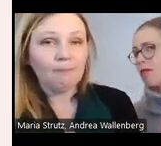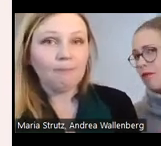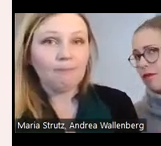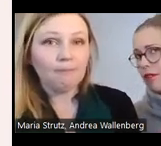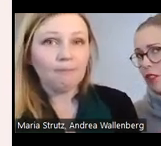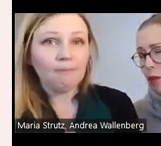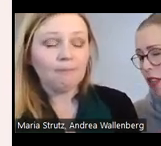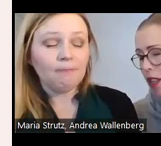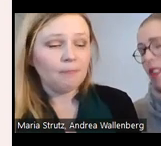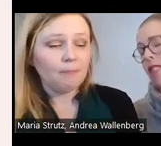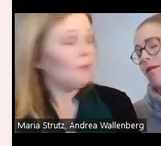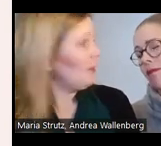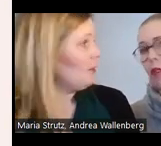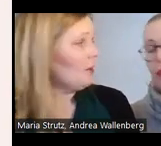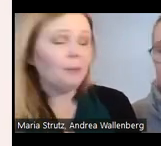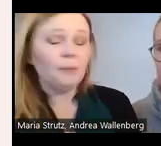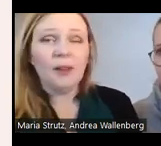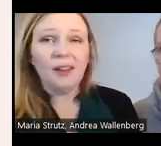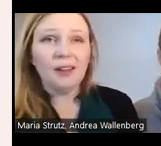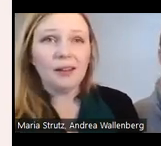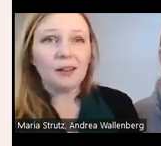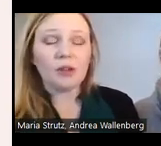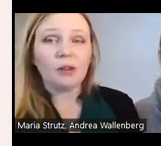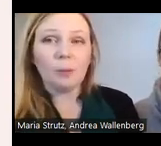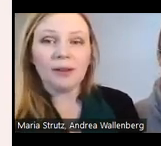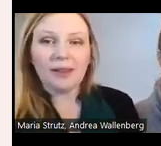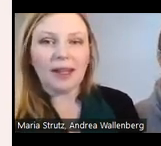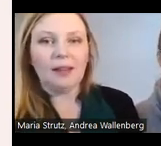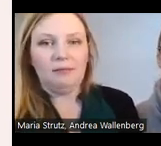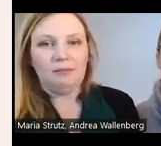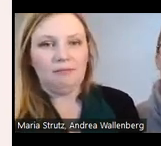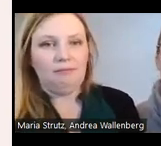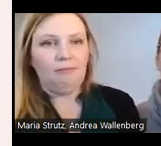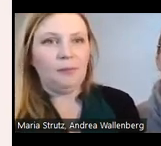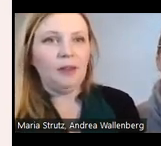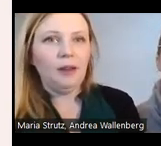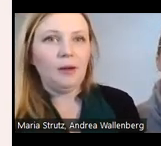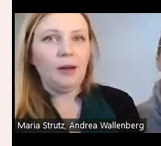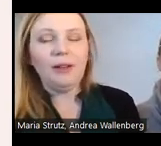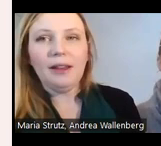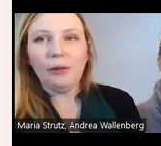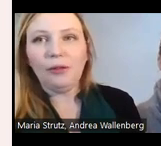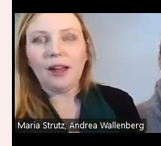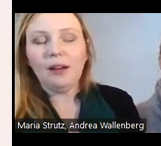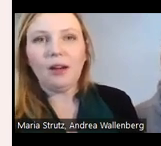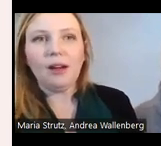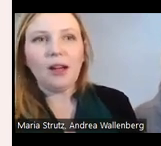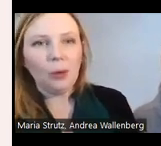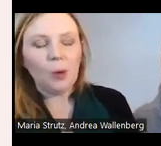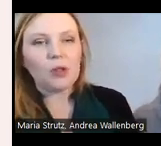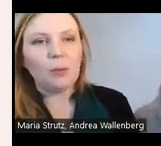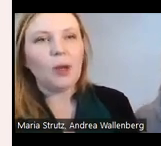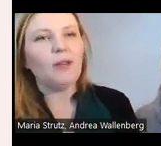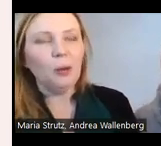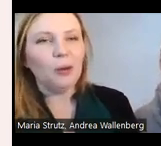liksom tar bort handen. Jajamän. Och visar att... Det är också ett toppen tecken. Och här har vi lite fler. I